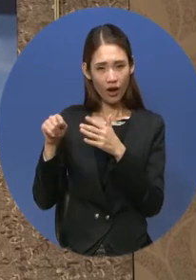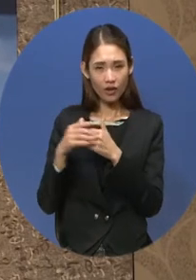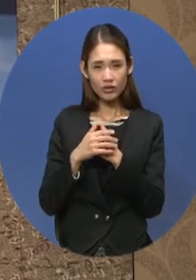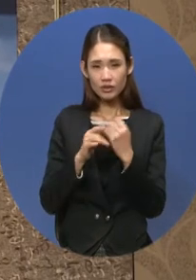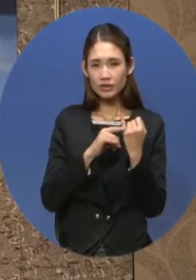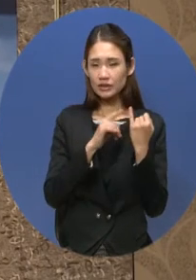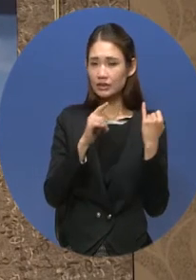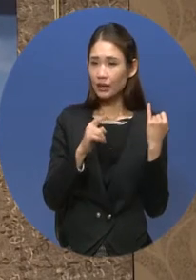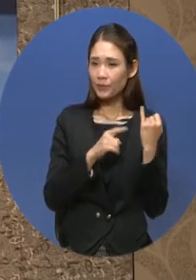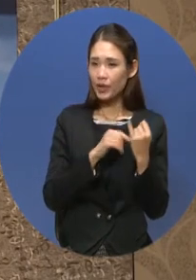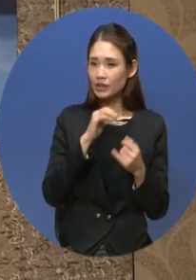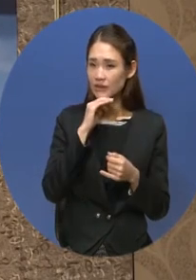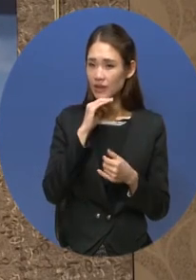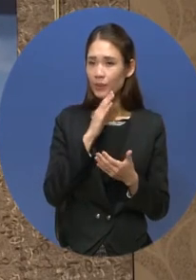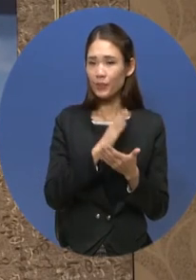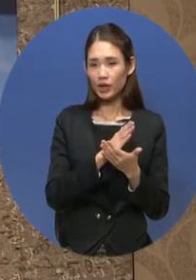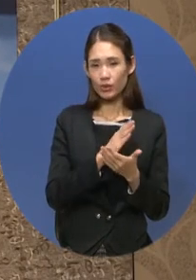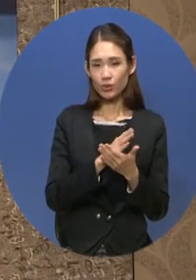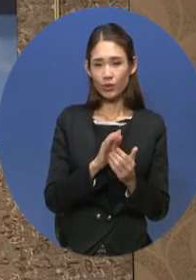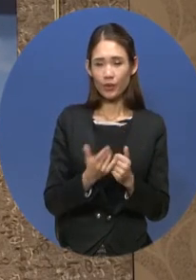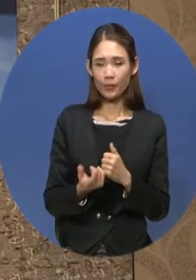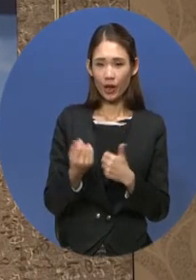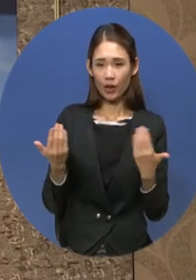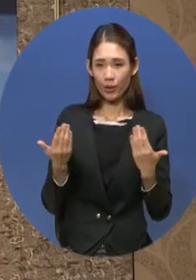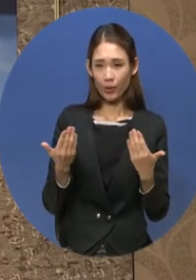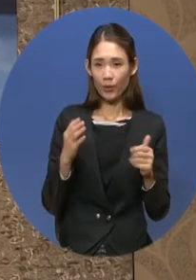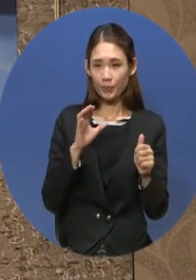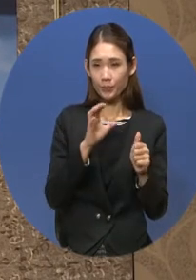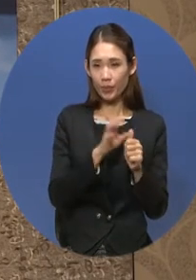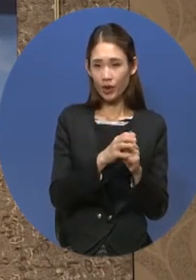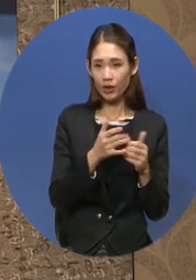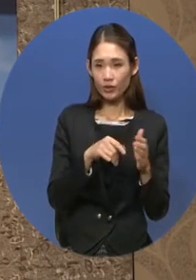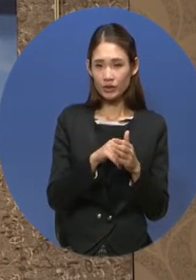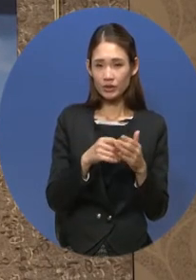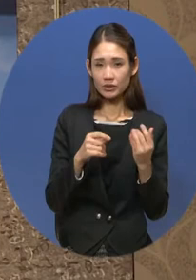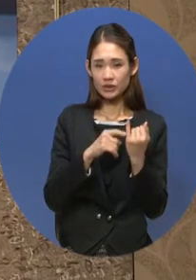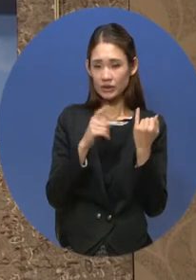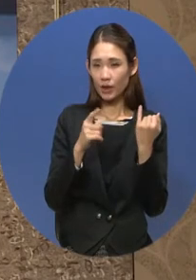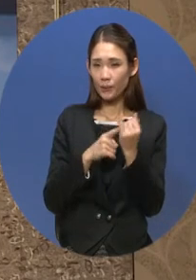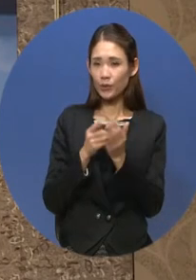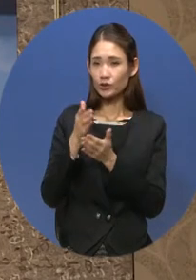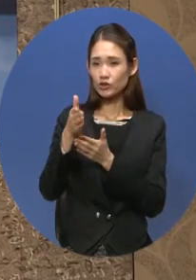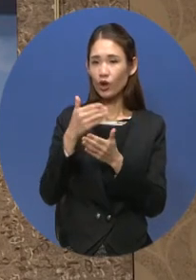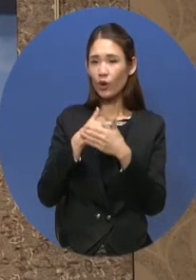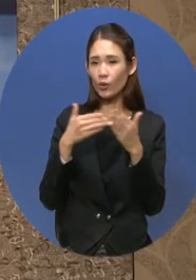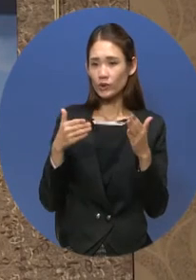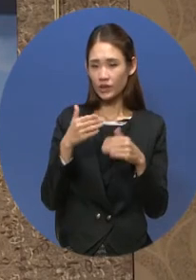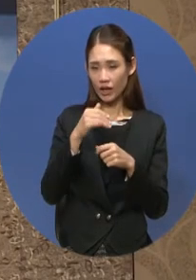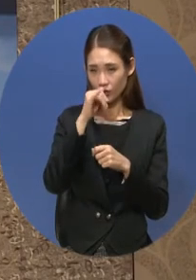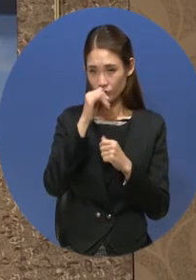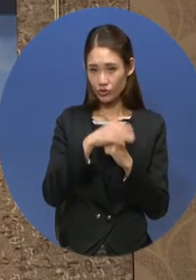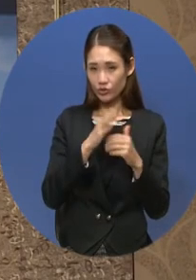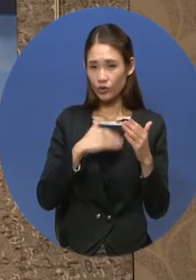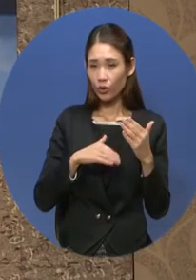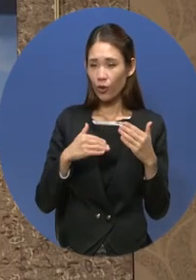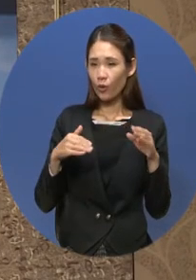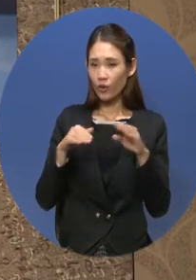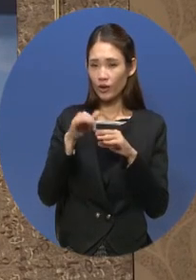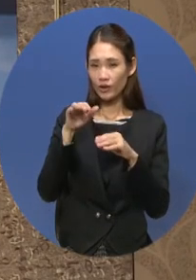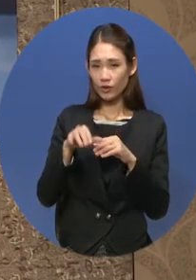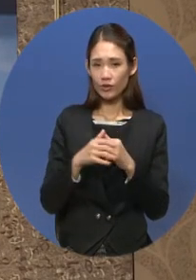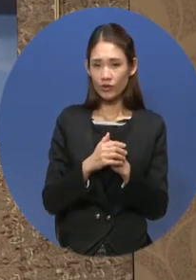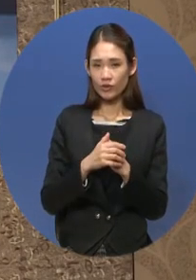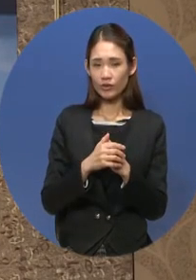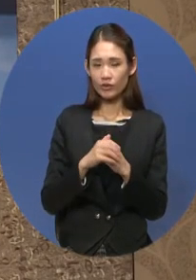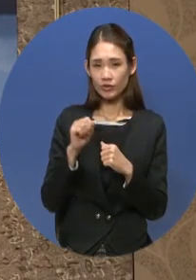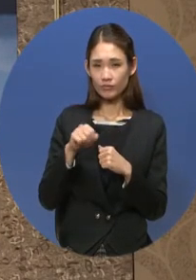임산부가 기다리지 않고 예. 바로 업무를 볼 수 있도록 임산부 전용 창구를 만들었습니다. 공공기관에서요? 그렇죠.